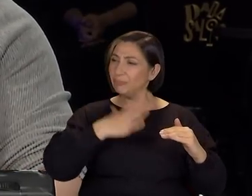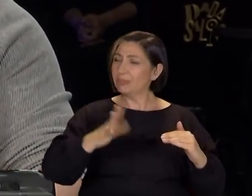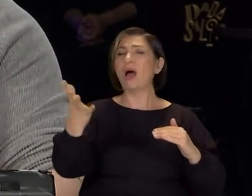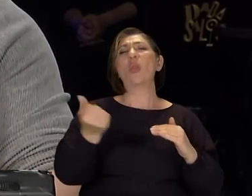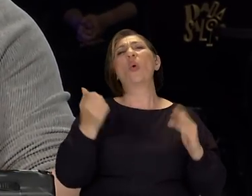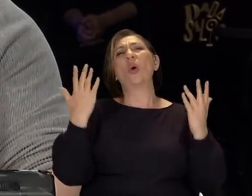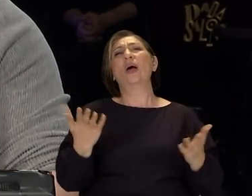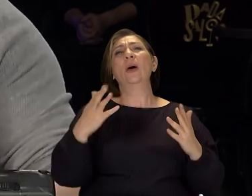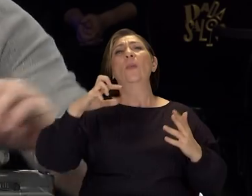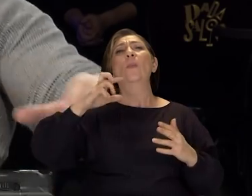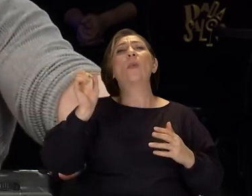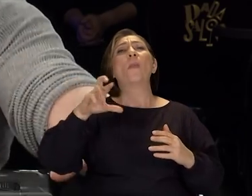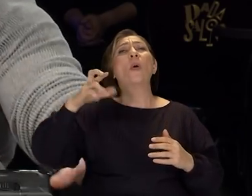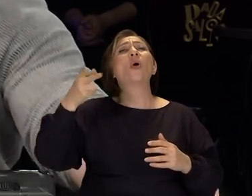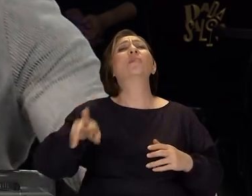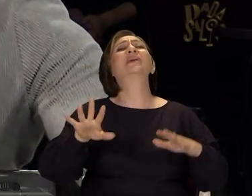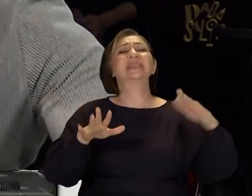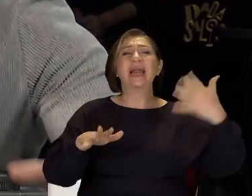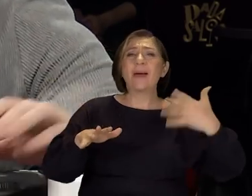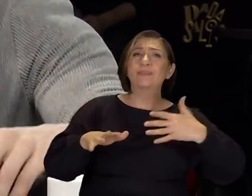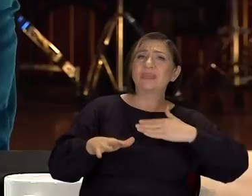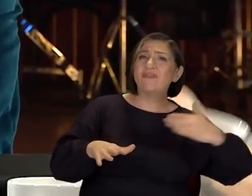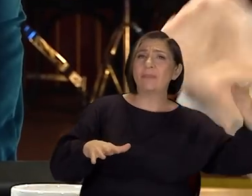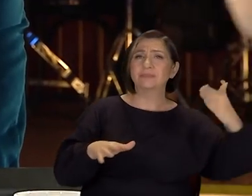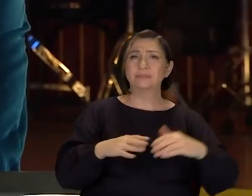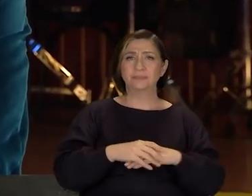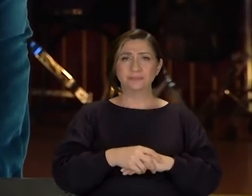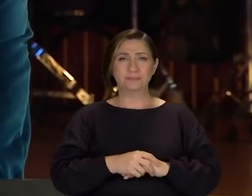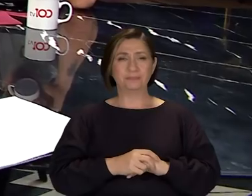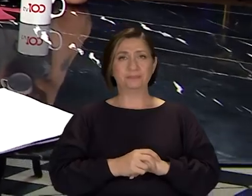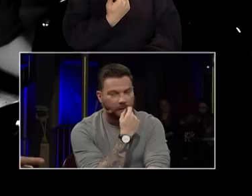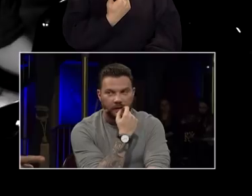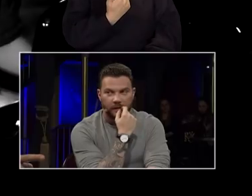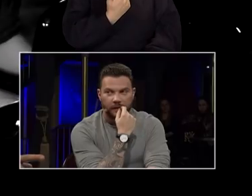O yüzden yani pop da ölmez, rap de devam eder bence. Tabii ki. Devam, izleyelim.